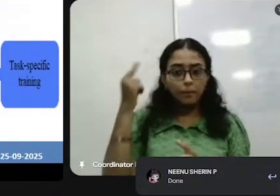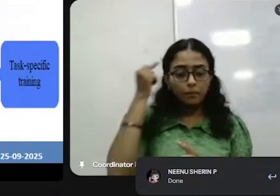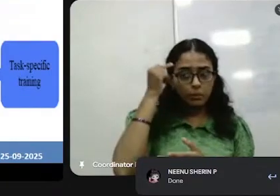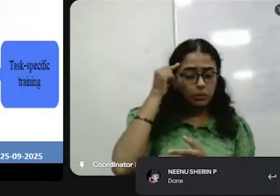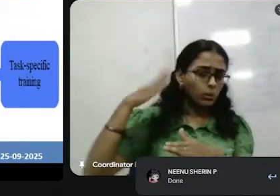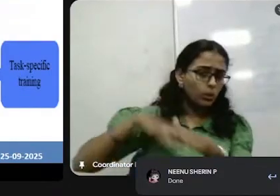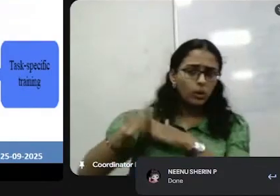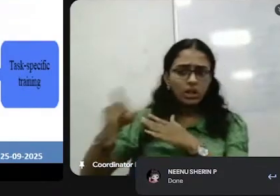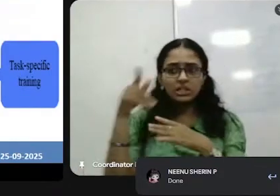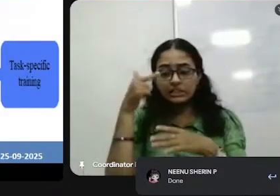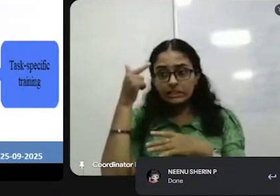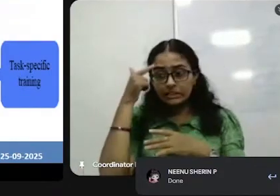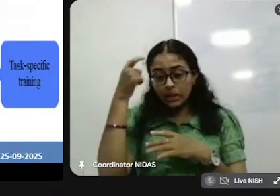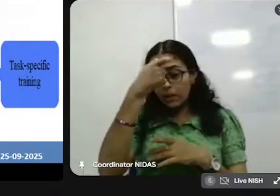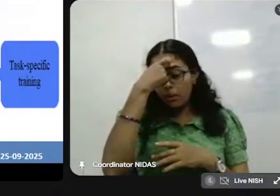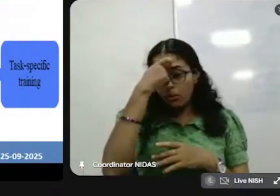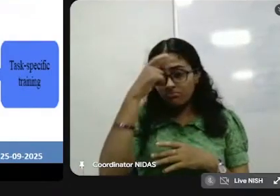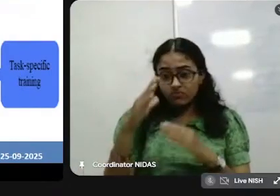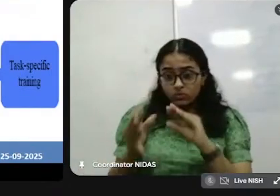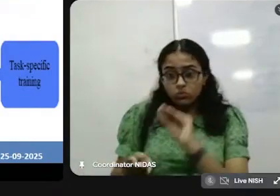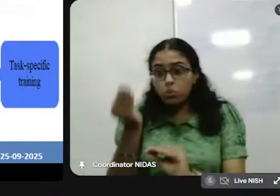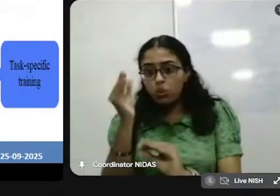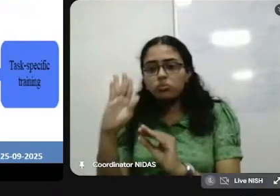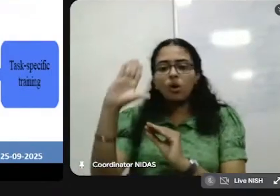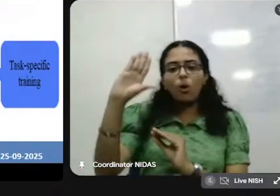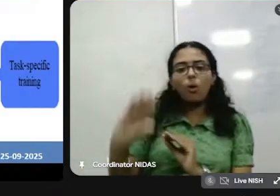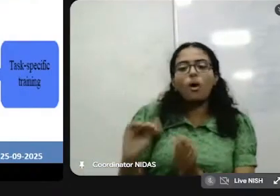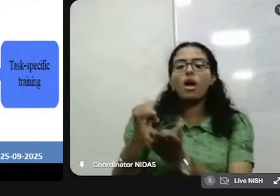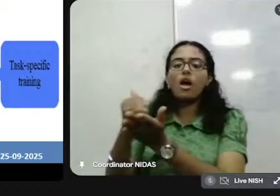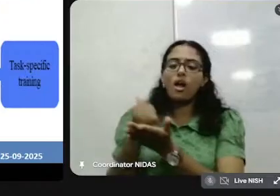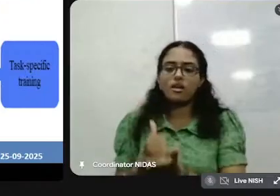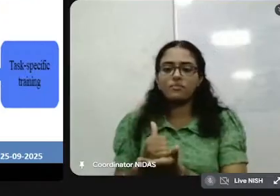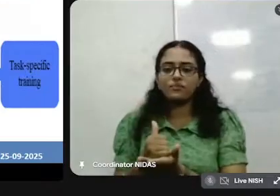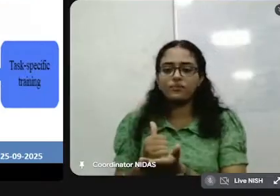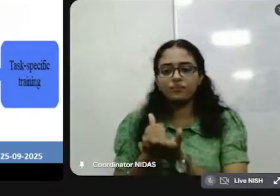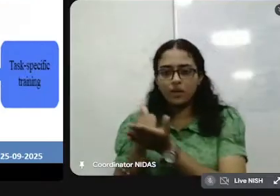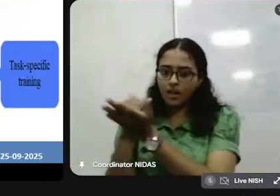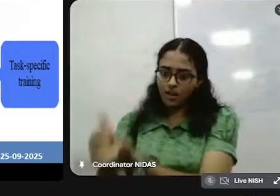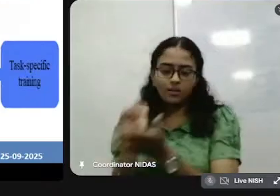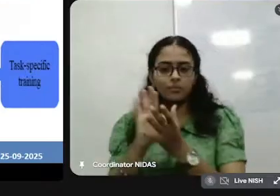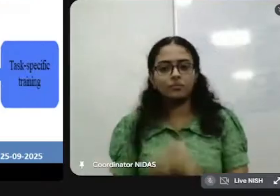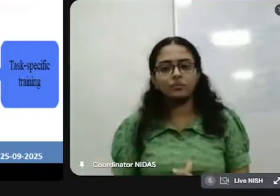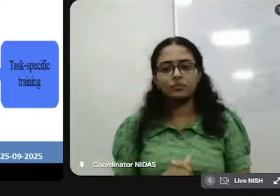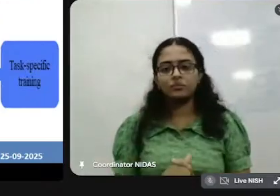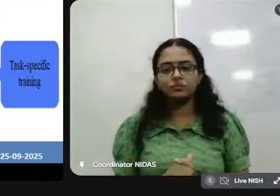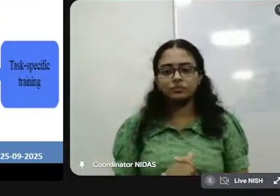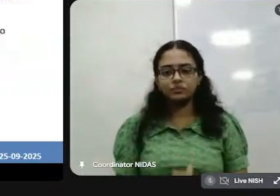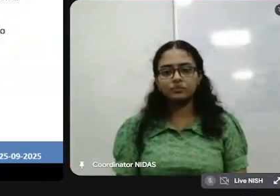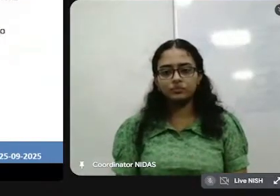പ്രശ്നങ്ങളുടെ തീവ്രത കുറയ്ക്കാൻ വേണ്ടിയിട്ടുള്ള പരിശീലനമാണ് കോഗ്നിറ്റീവ് റീഹാബിലിറ്റേഷനോട് നമ്മൾ പ്രധാനമായിട്ട് ഫോക്കസ് ചെയ്യുന്നത്.